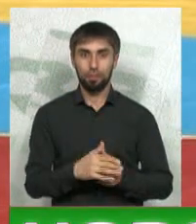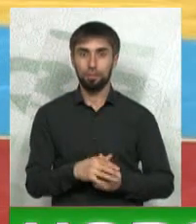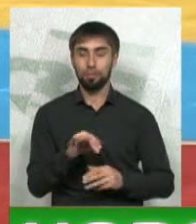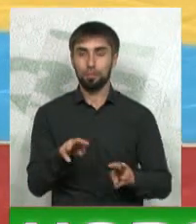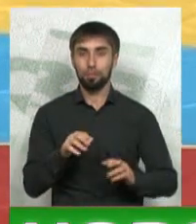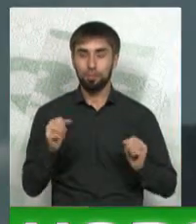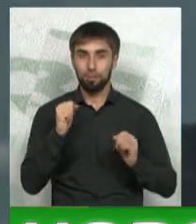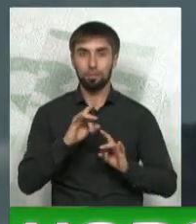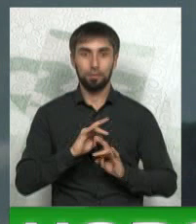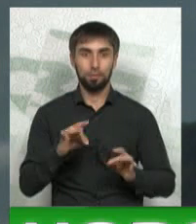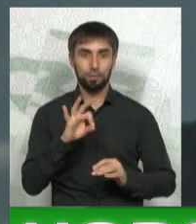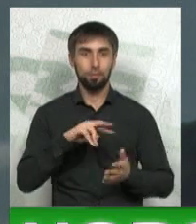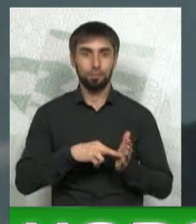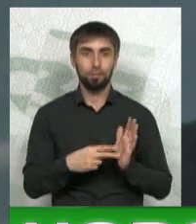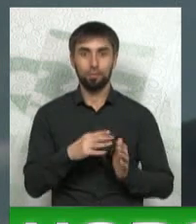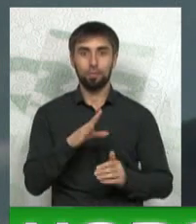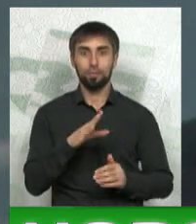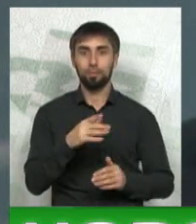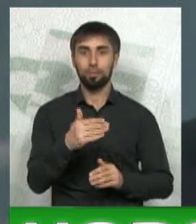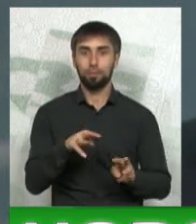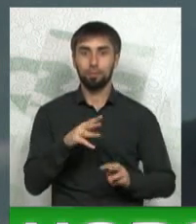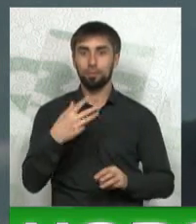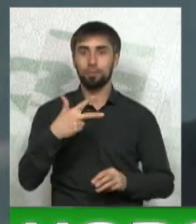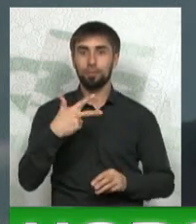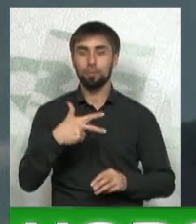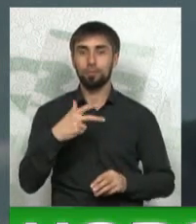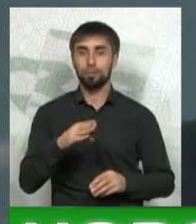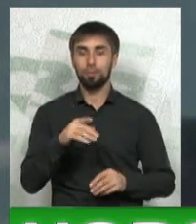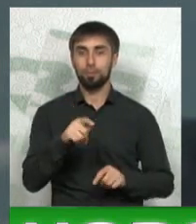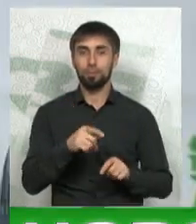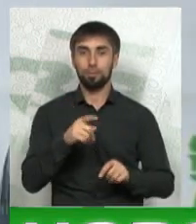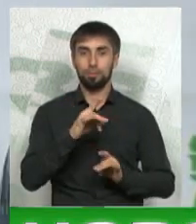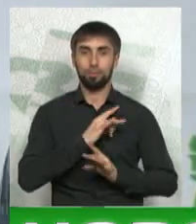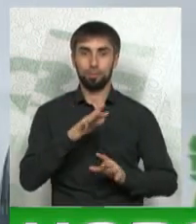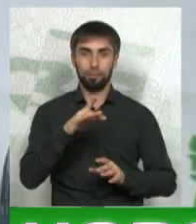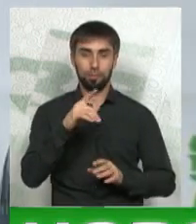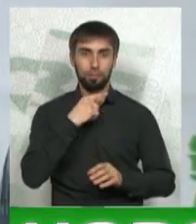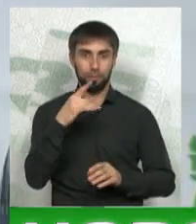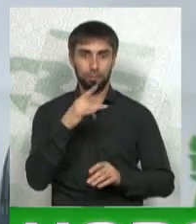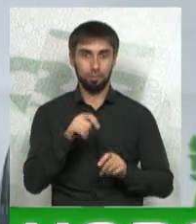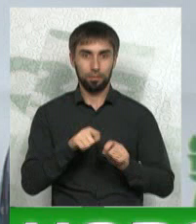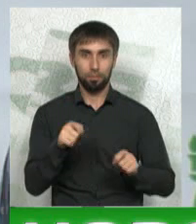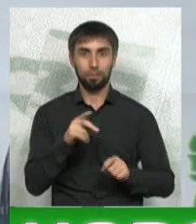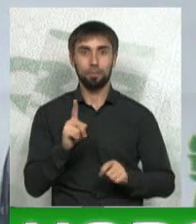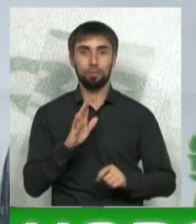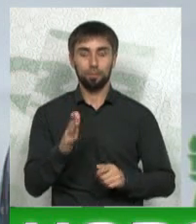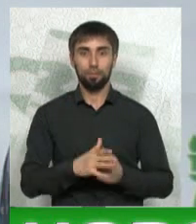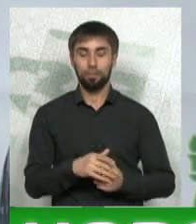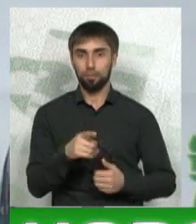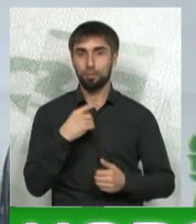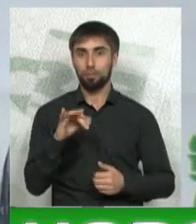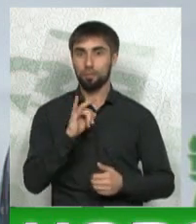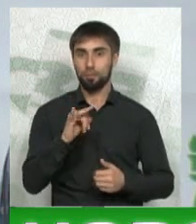Министр спорта рассказал и о планах ведомства на 30-летие со дня образования региона. Историческая дата, знаковое событие для нашего